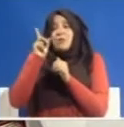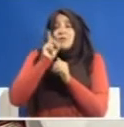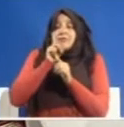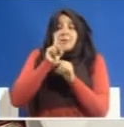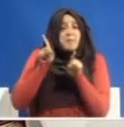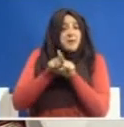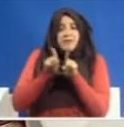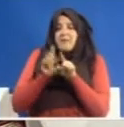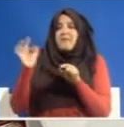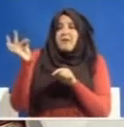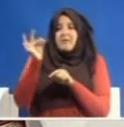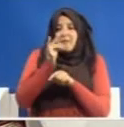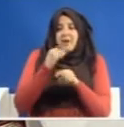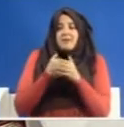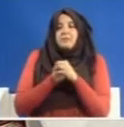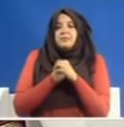الرضاع